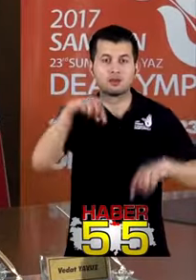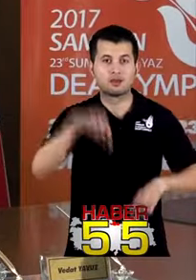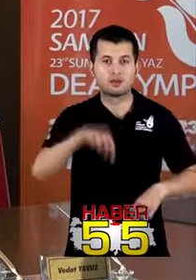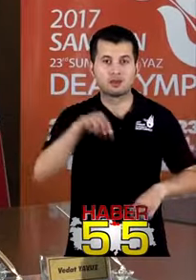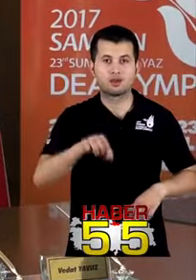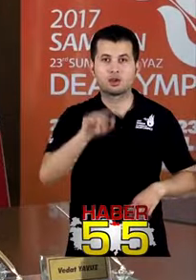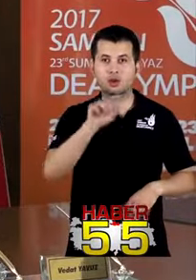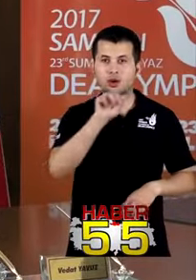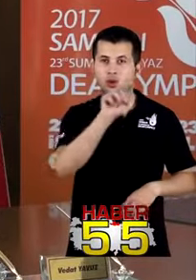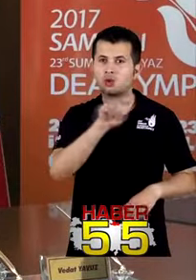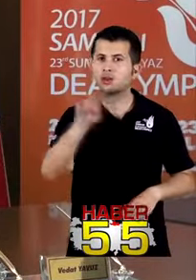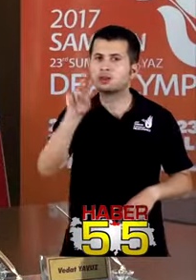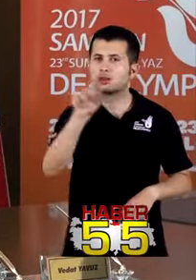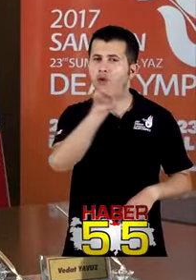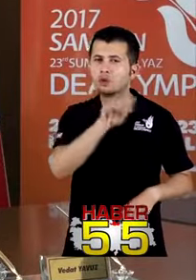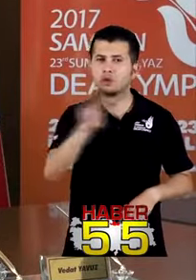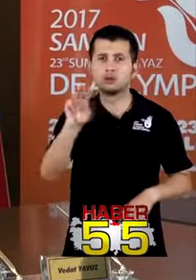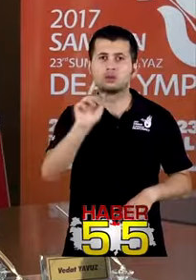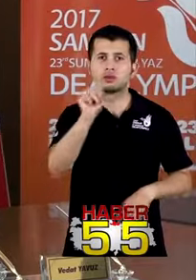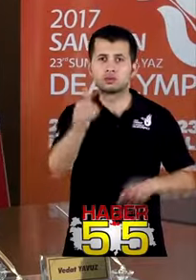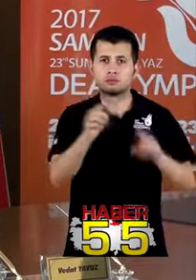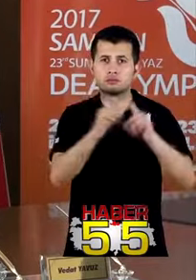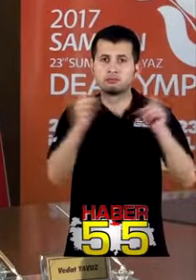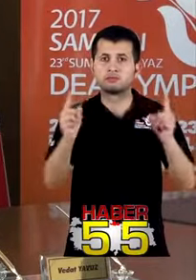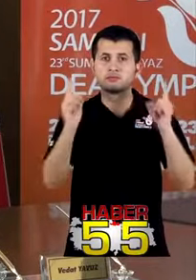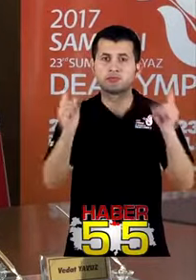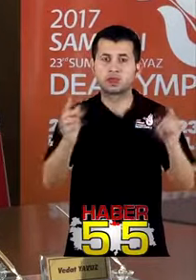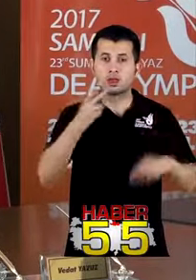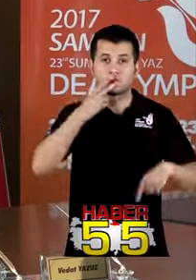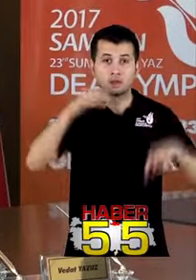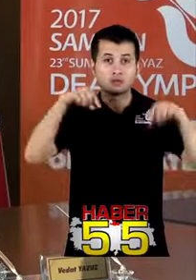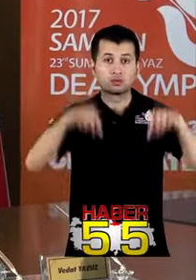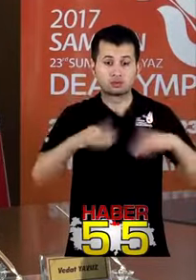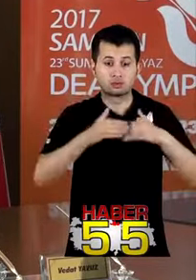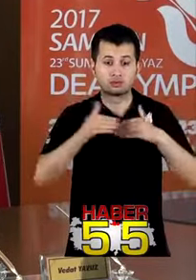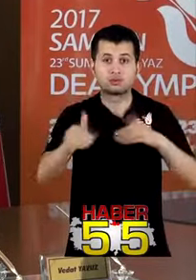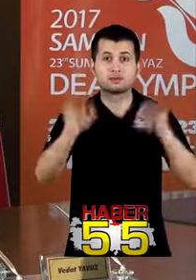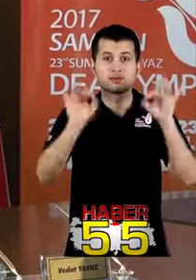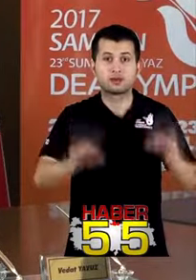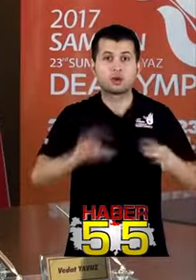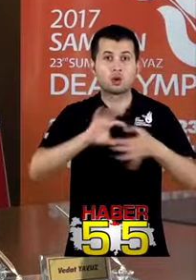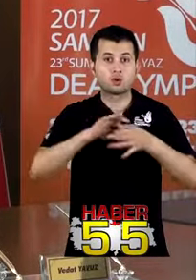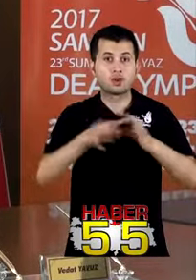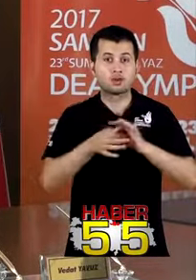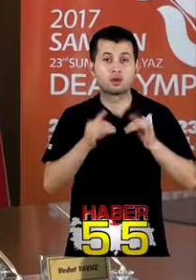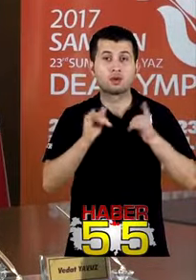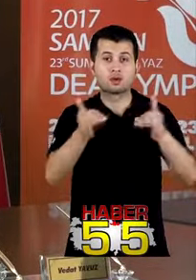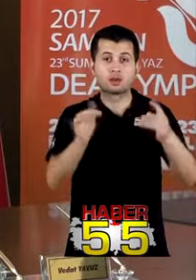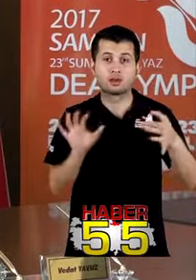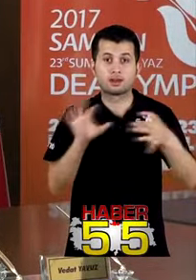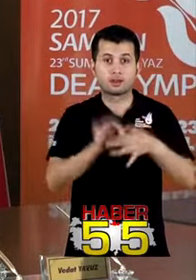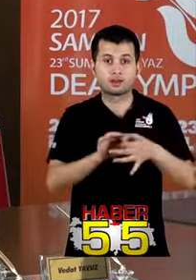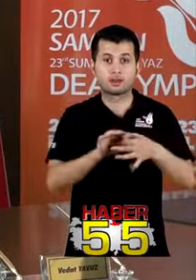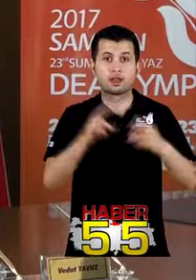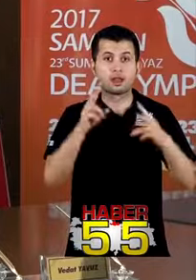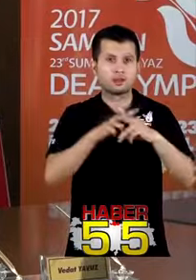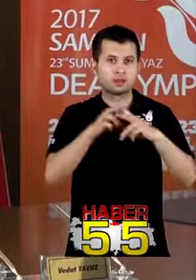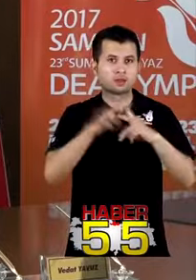Biz bu 12-13 günlük süre zarfında ilimizde düzenlenecek olan olimpiyat oyunlarla